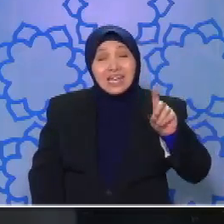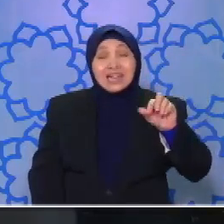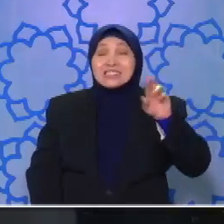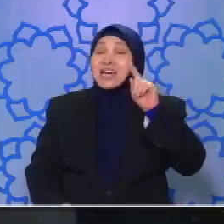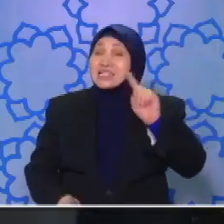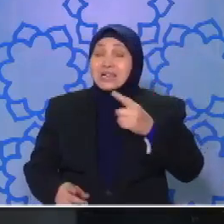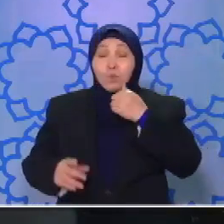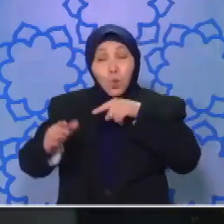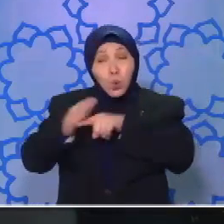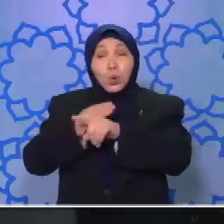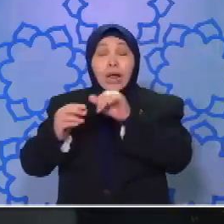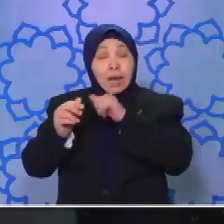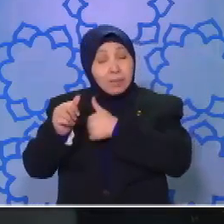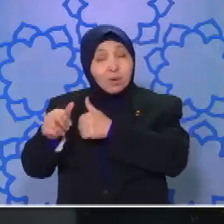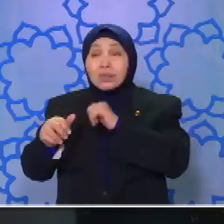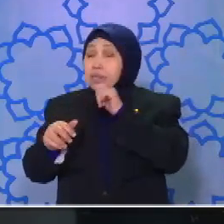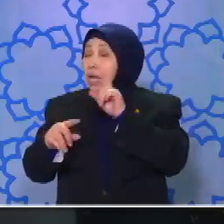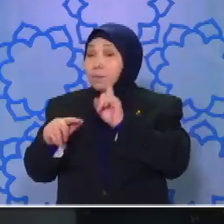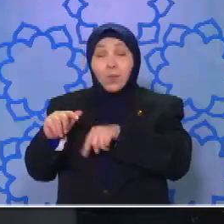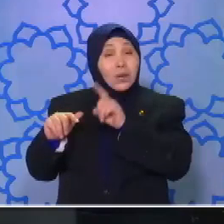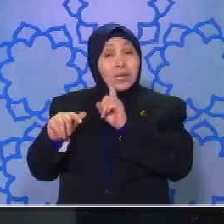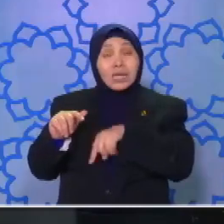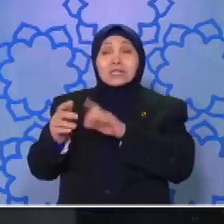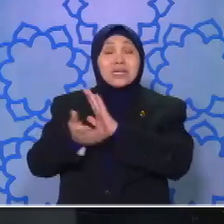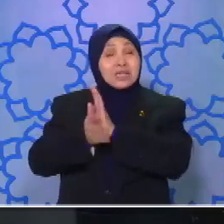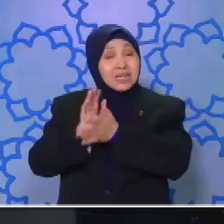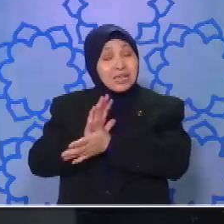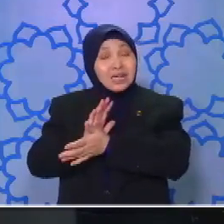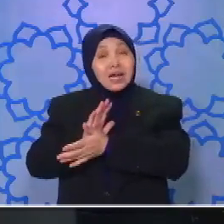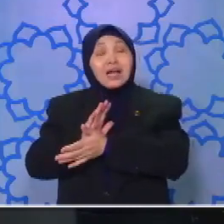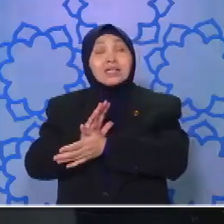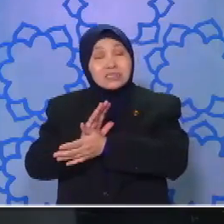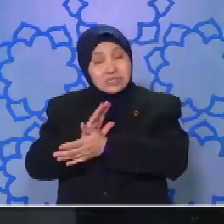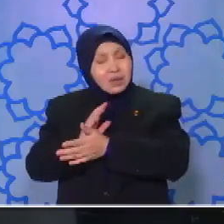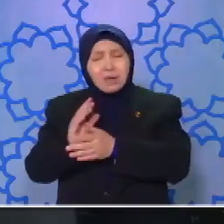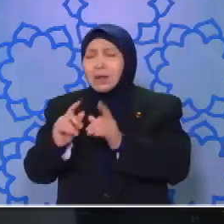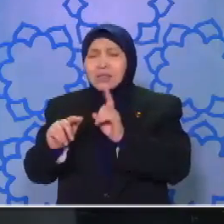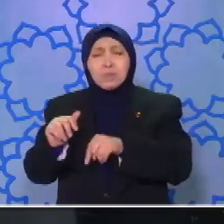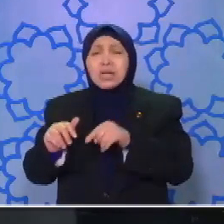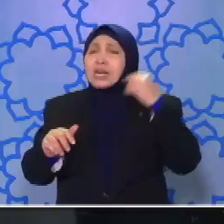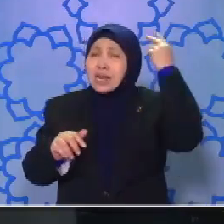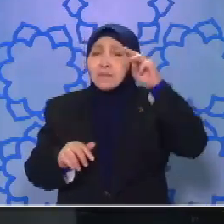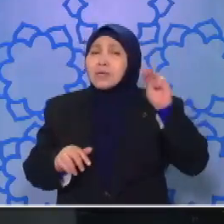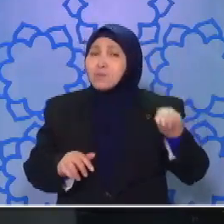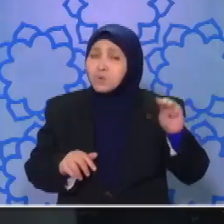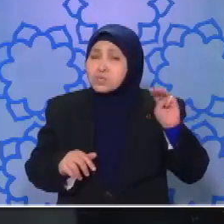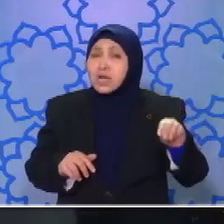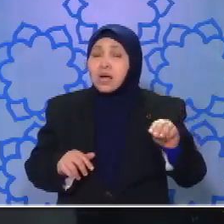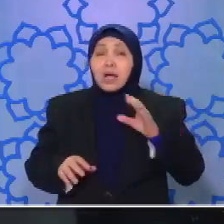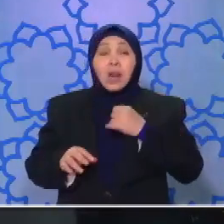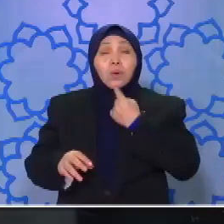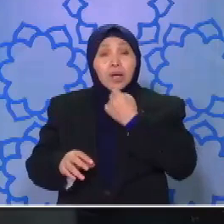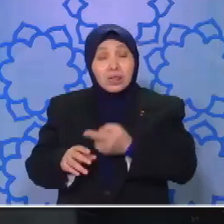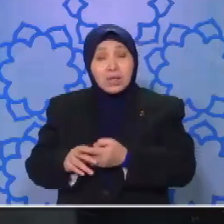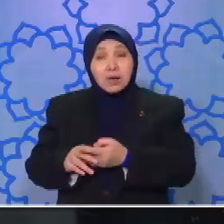maksudnya dalam syariat kita tidak dibenarkan, maka ianya tidak dibenarkan. Nabi Musa, Ustaz, ya, dalam syariat Nabi Musa, kalau katakan